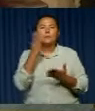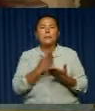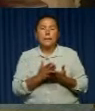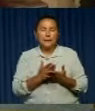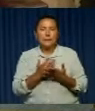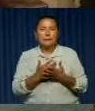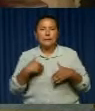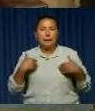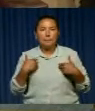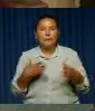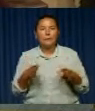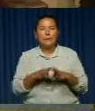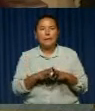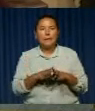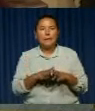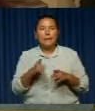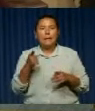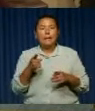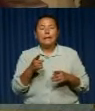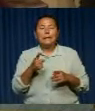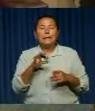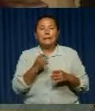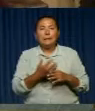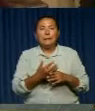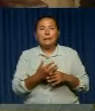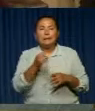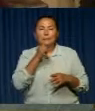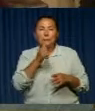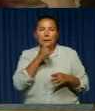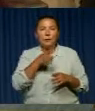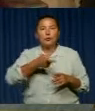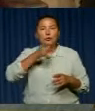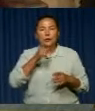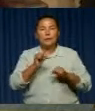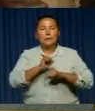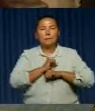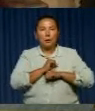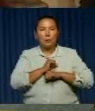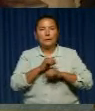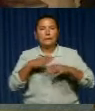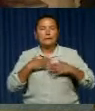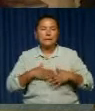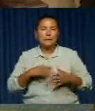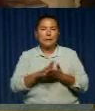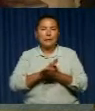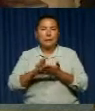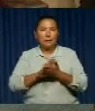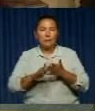саламатсыздар ма? Соңғы кезде альхинди шөбін темекі сияқты түтінін ішке тарту арқылы демалу, тыныс алу жолдарын тазалау